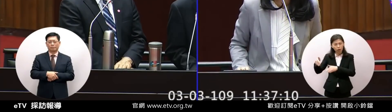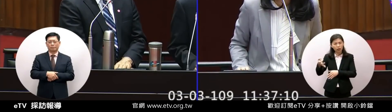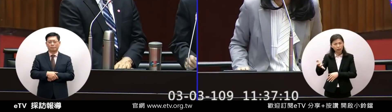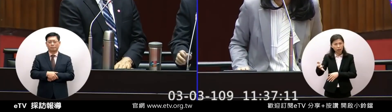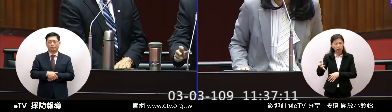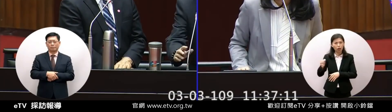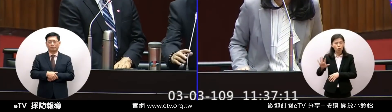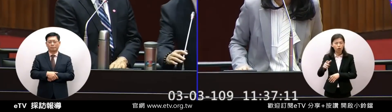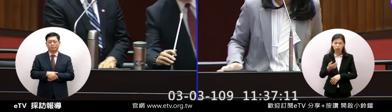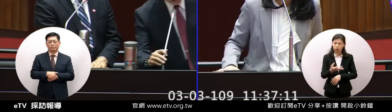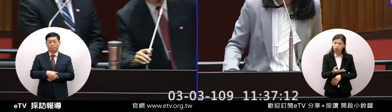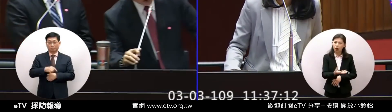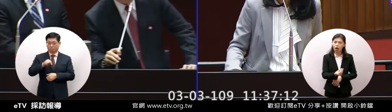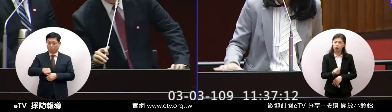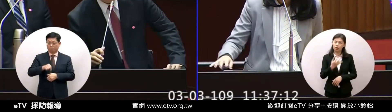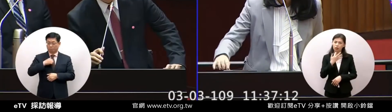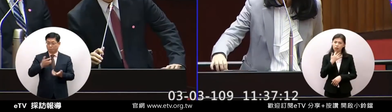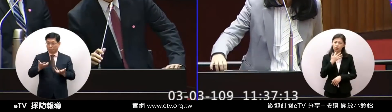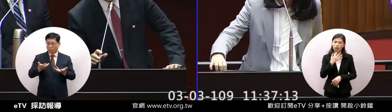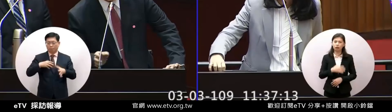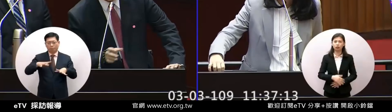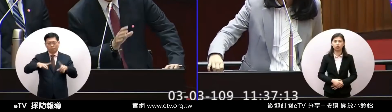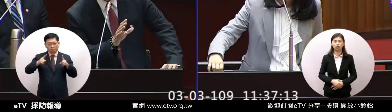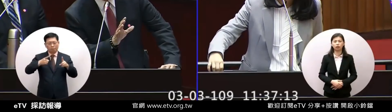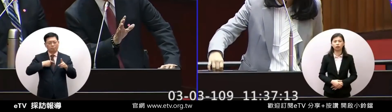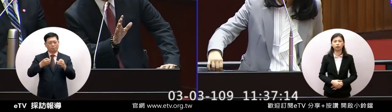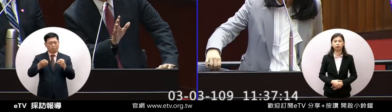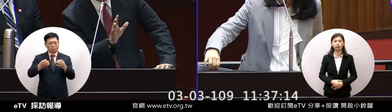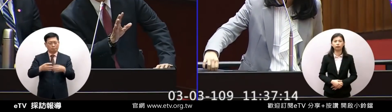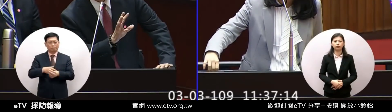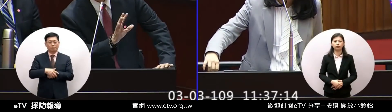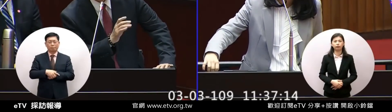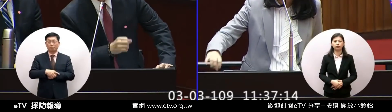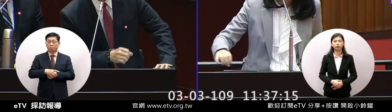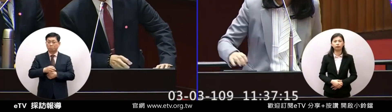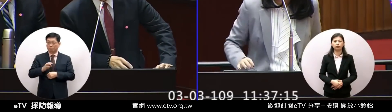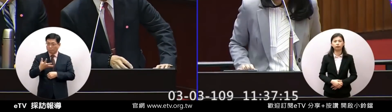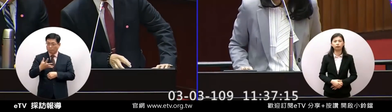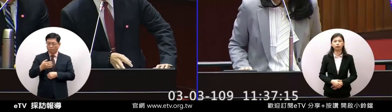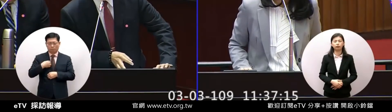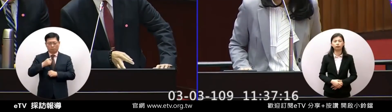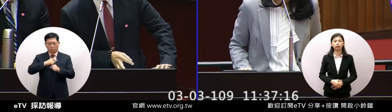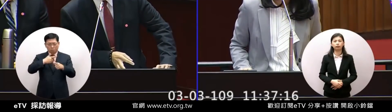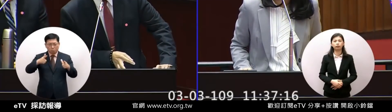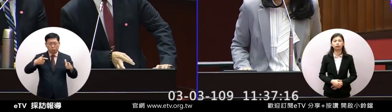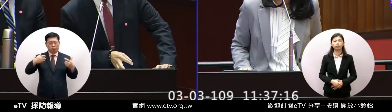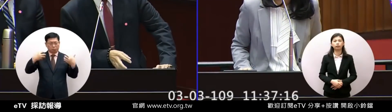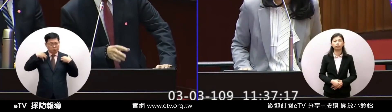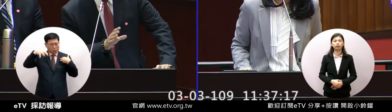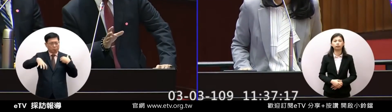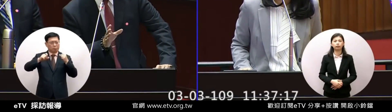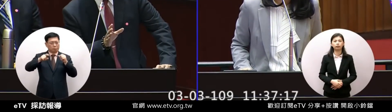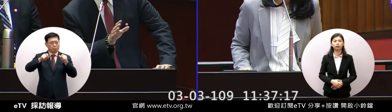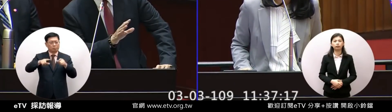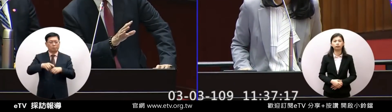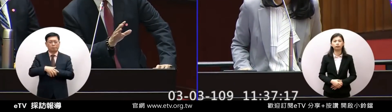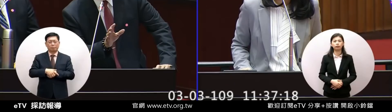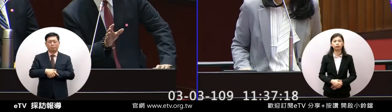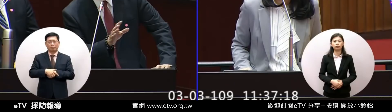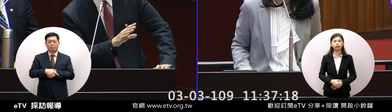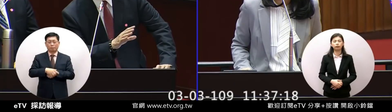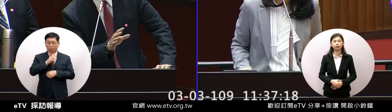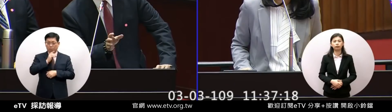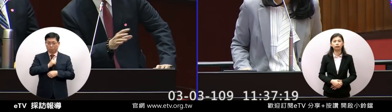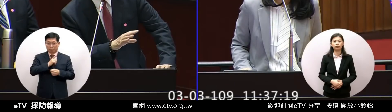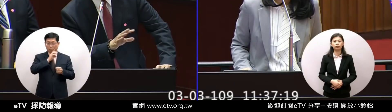异？ 这部分首先呢，就是来谈，因为有不同的单位在执行，所以他